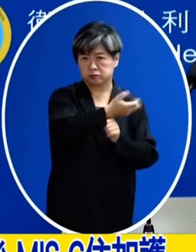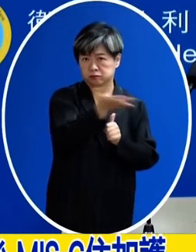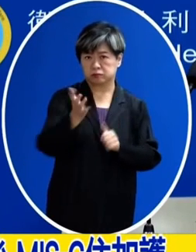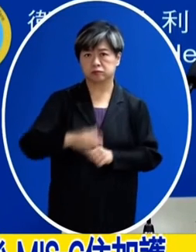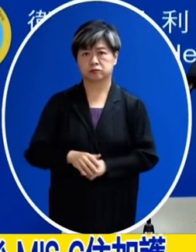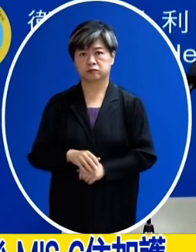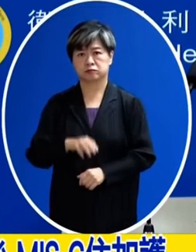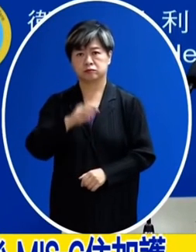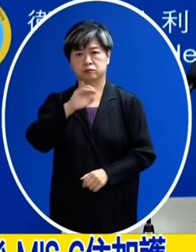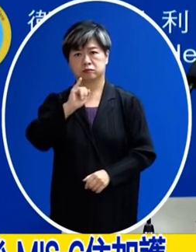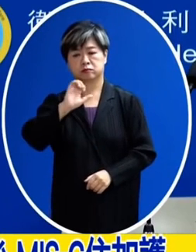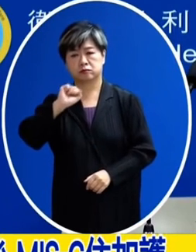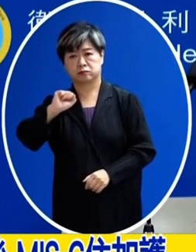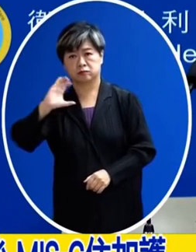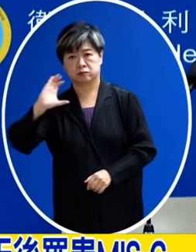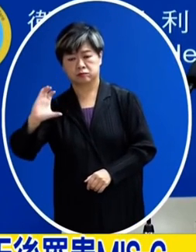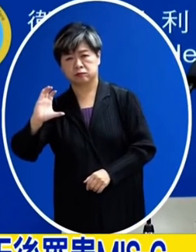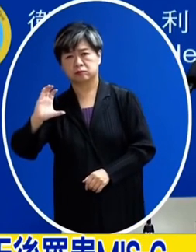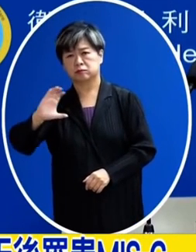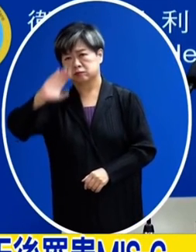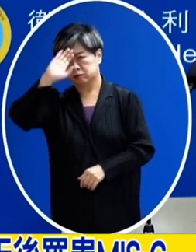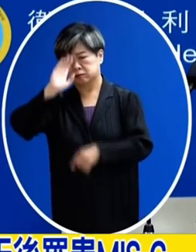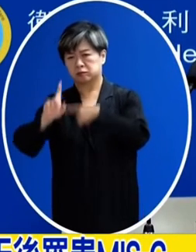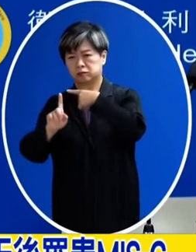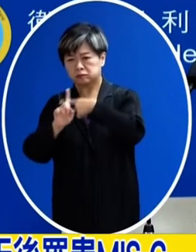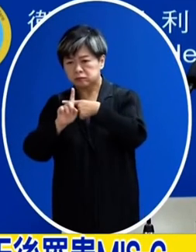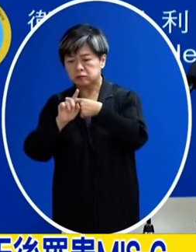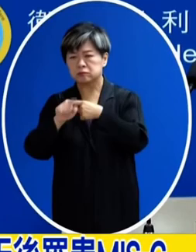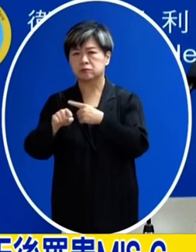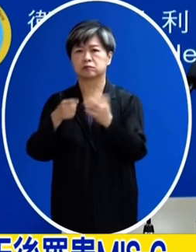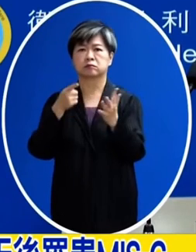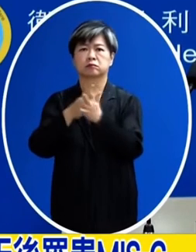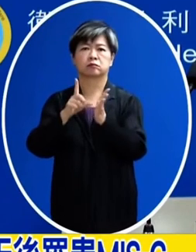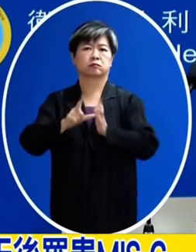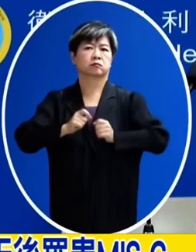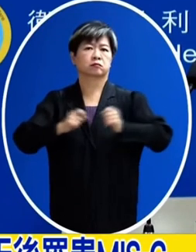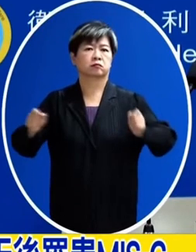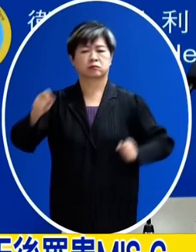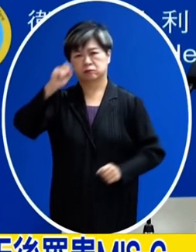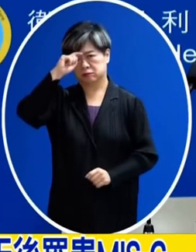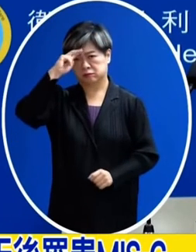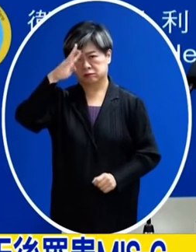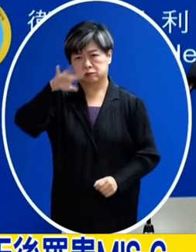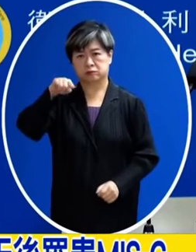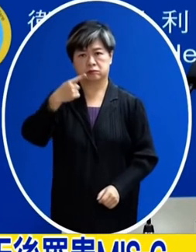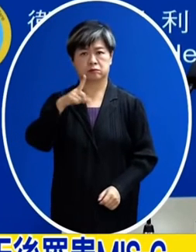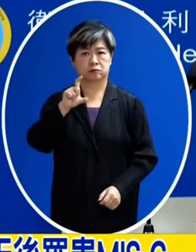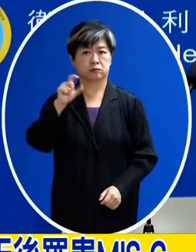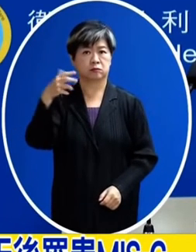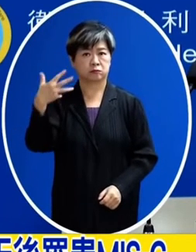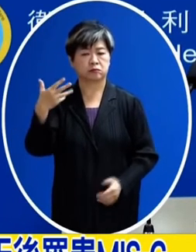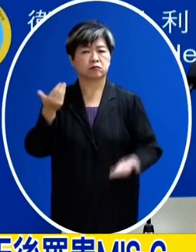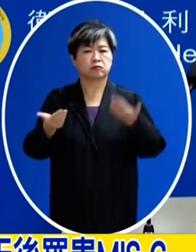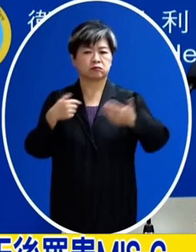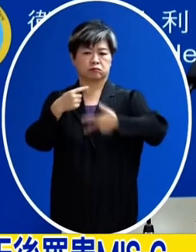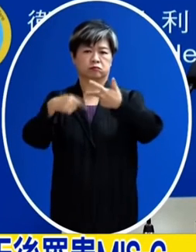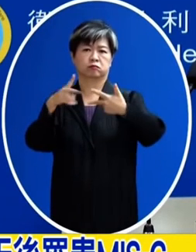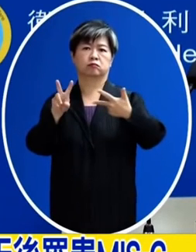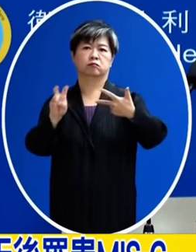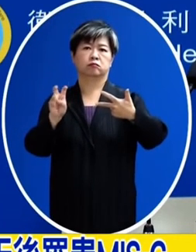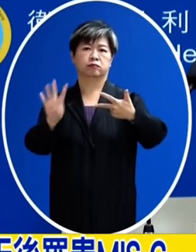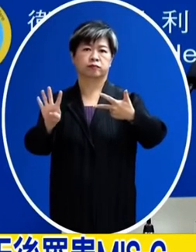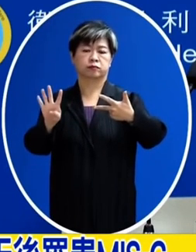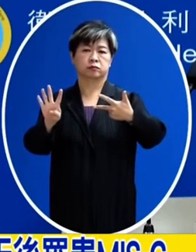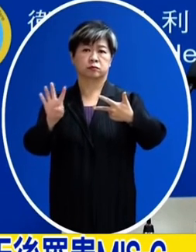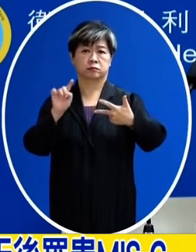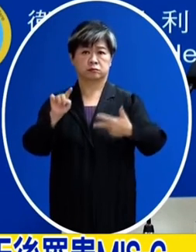个 Miss C 距离确诊发病最久的一个个案，是168天，就大概24周。那这个